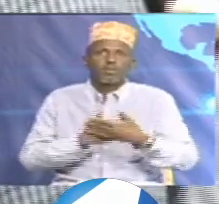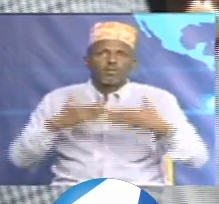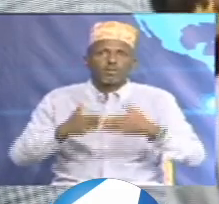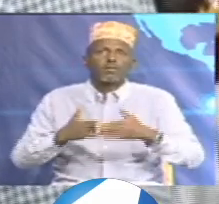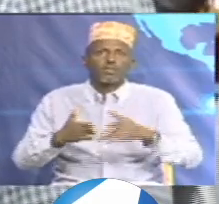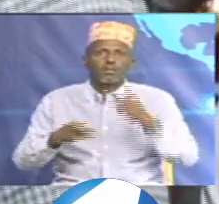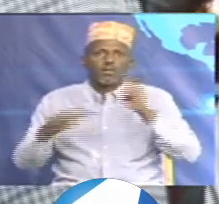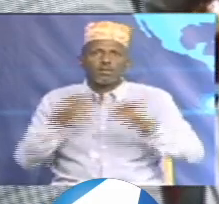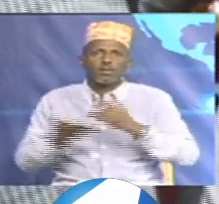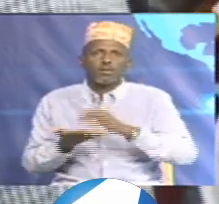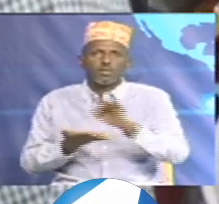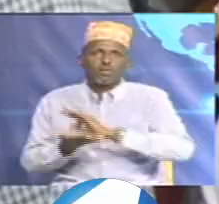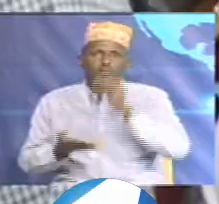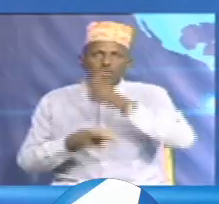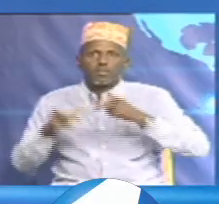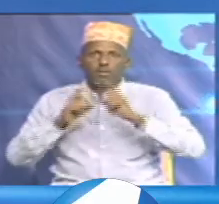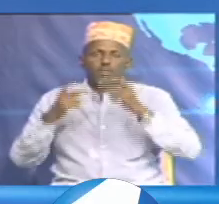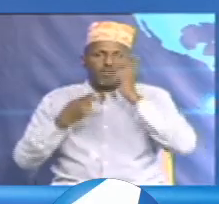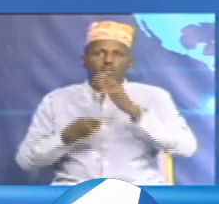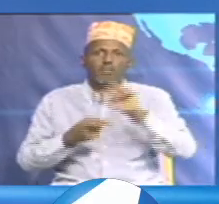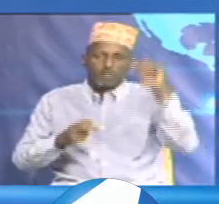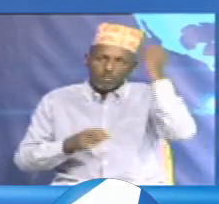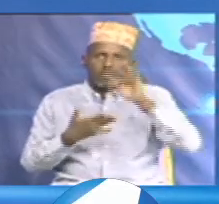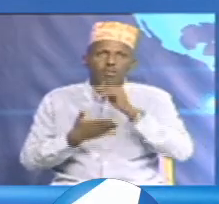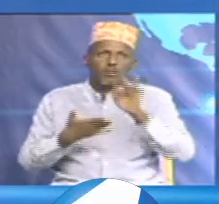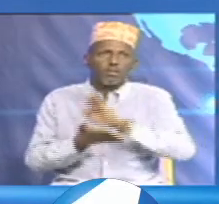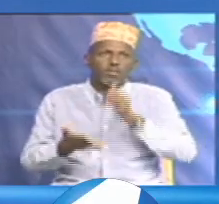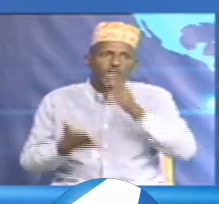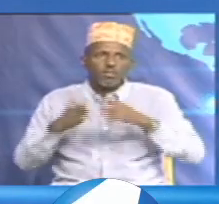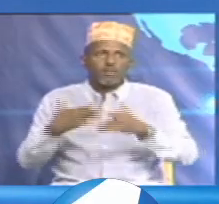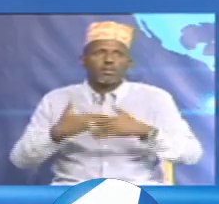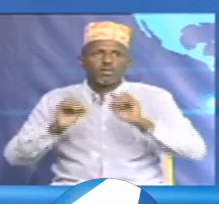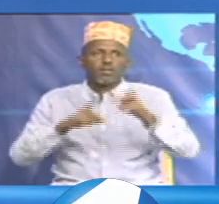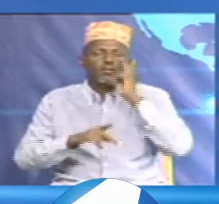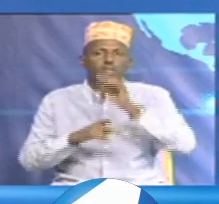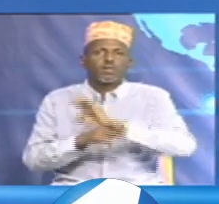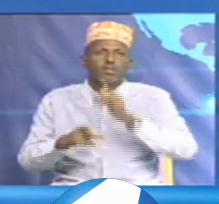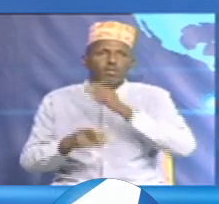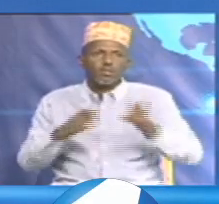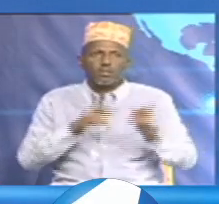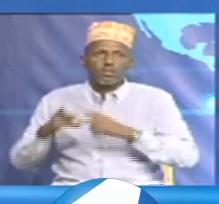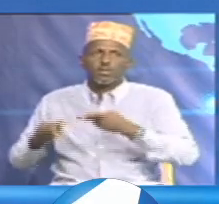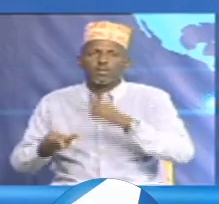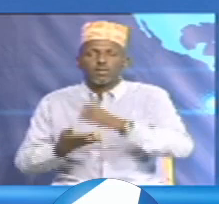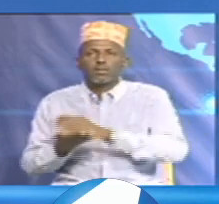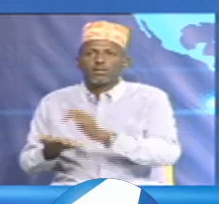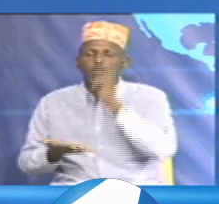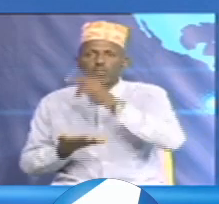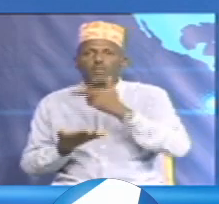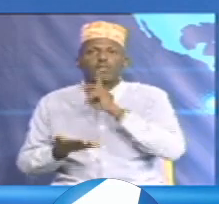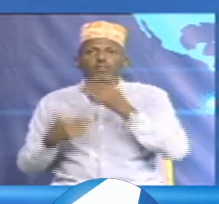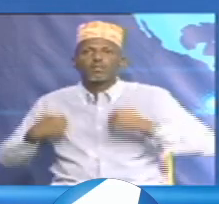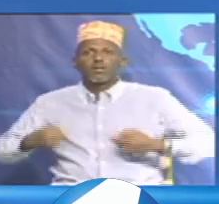les partenaires institutionnels et techniques de l'emploi et de la formation professionnelle pour fournir des conseils sur l'orientation professionnelle aux